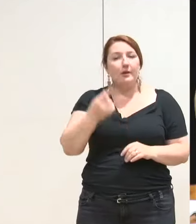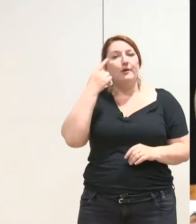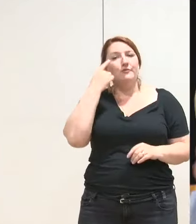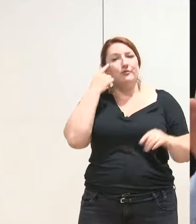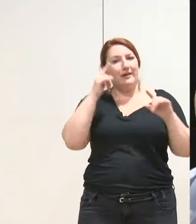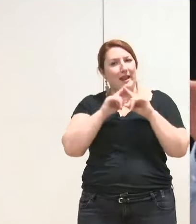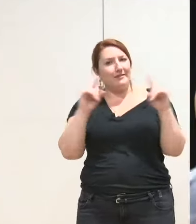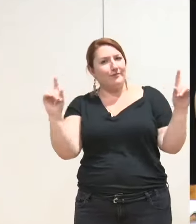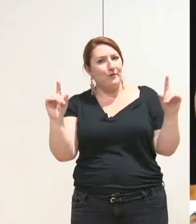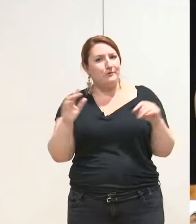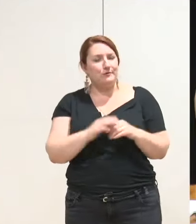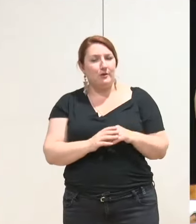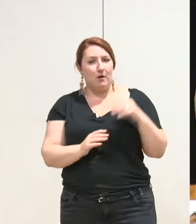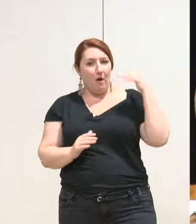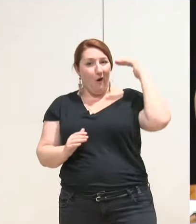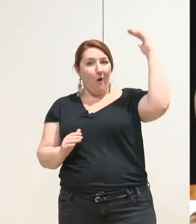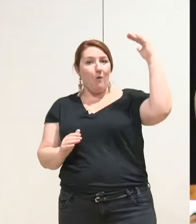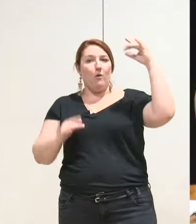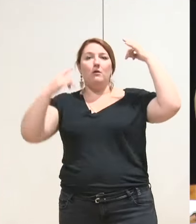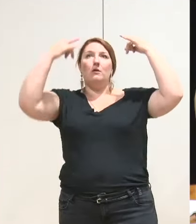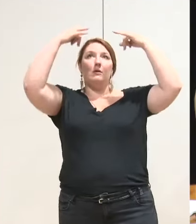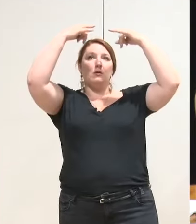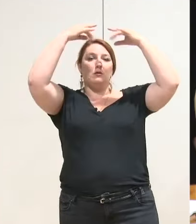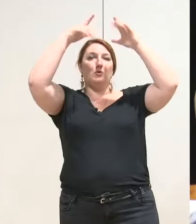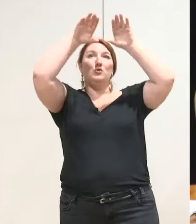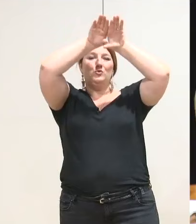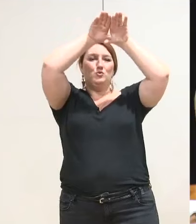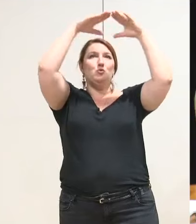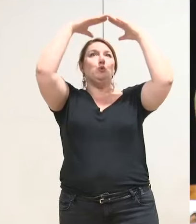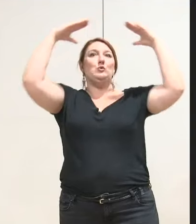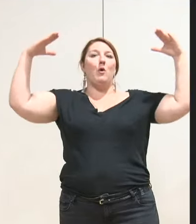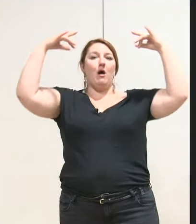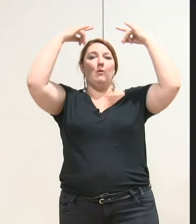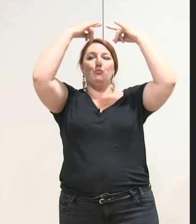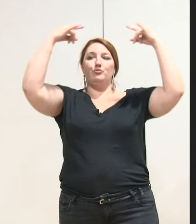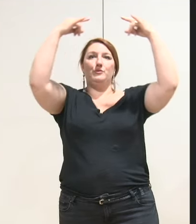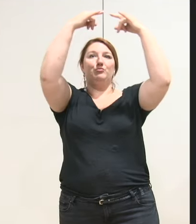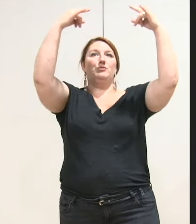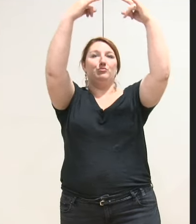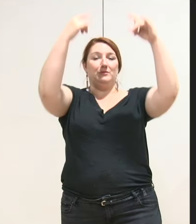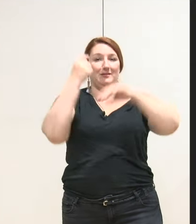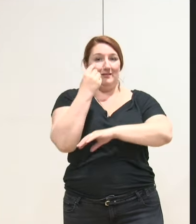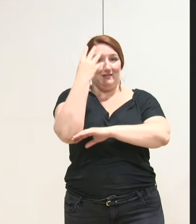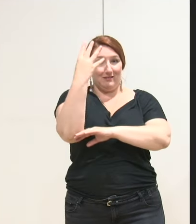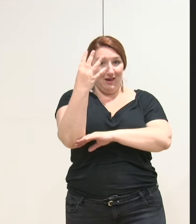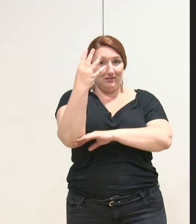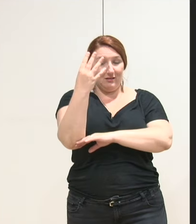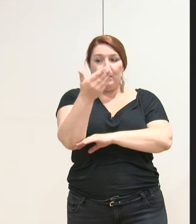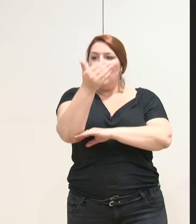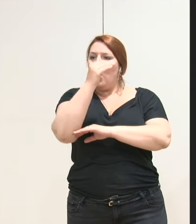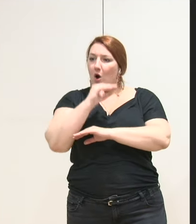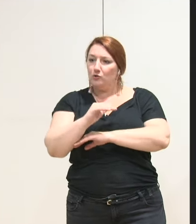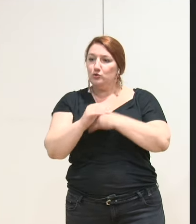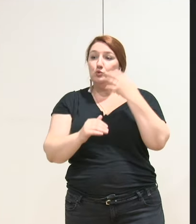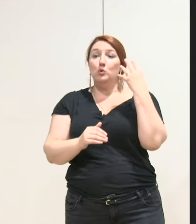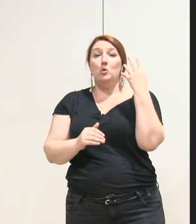différence entre la partie haute où il y avait quatre puit de lumière là les quatre périscopes et en dessous trois périscopes donc ça va changer un petit